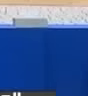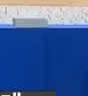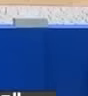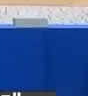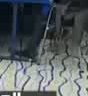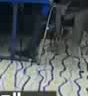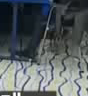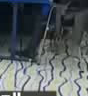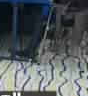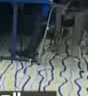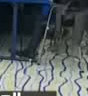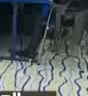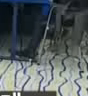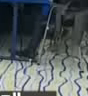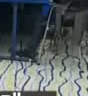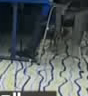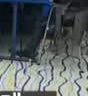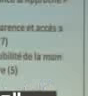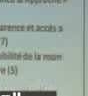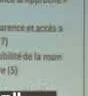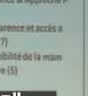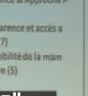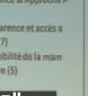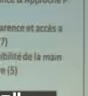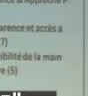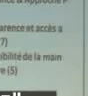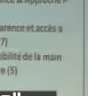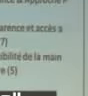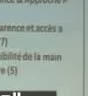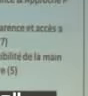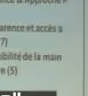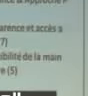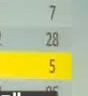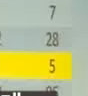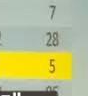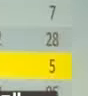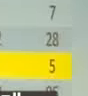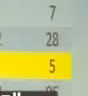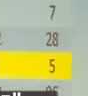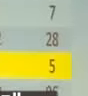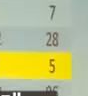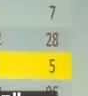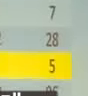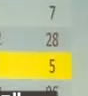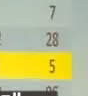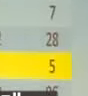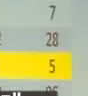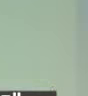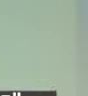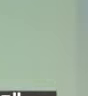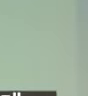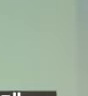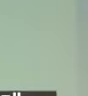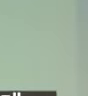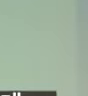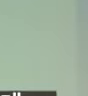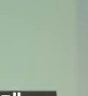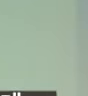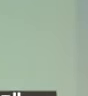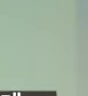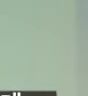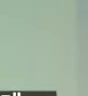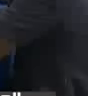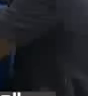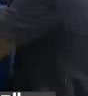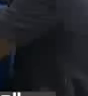تونس العاصمة وصفاقس وبن عروس تتصدر المراتب الأولى في ترتيب الولايات الجاذبة للاستثمار، والخبراء يشددون على أن مناخ الاستثمار